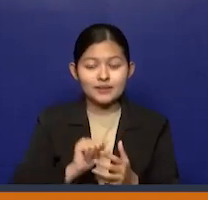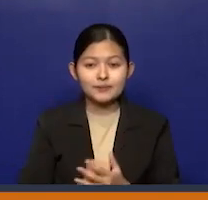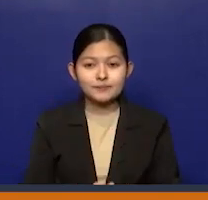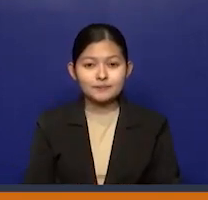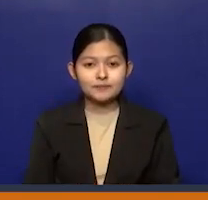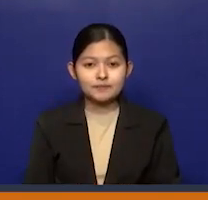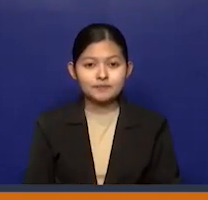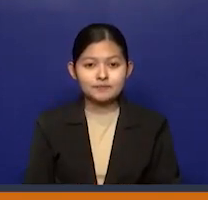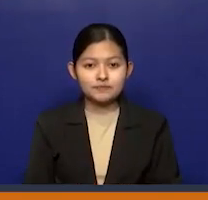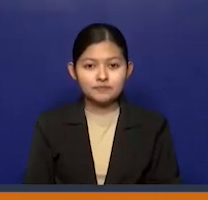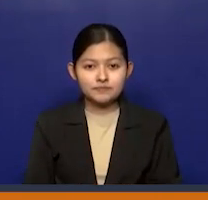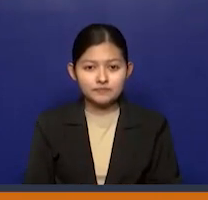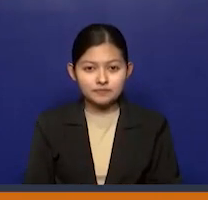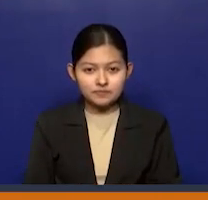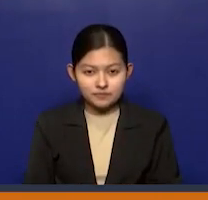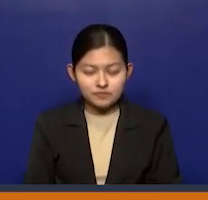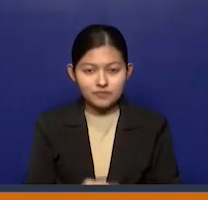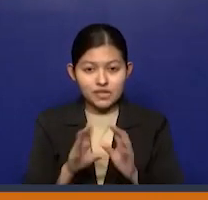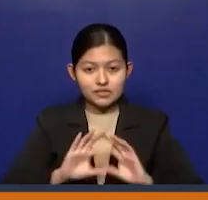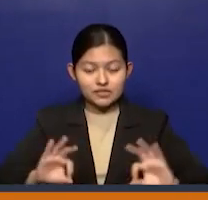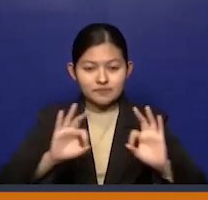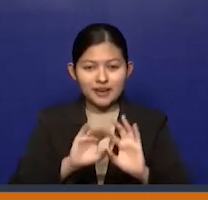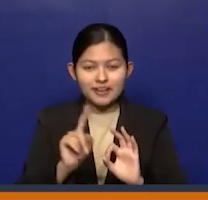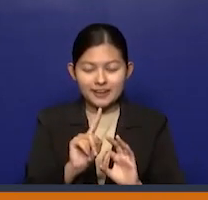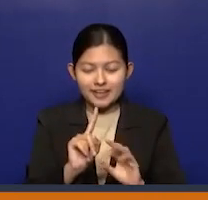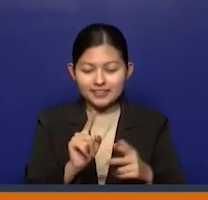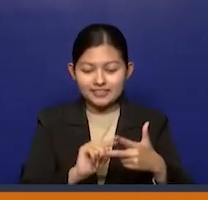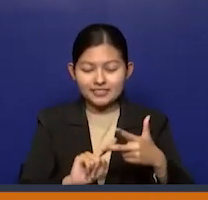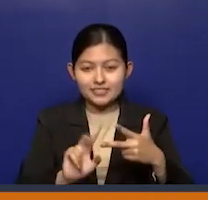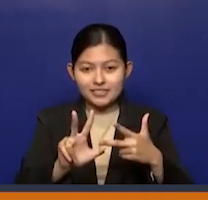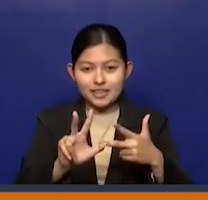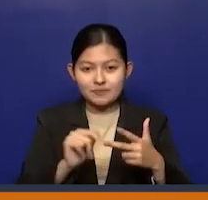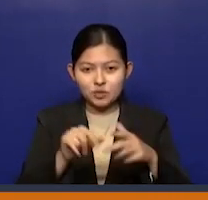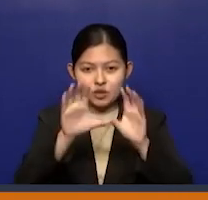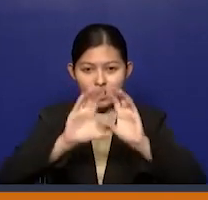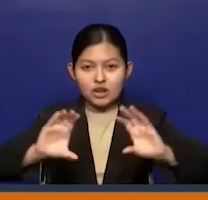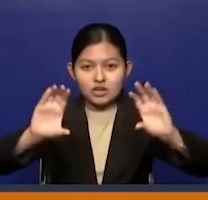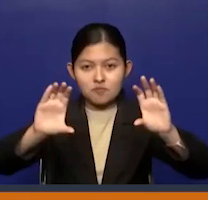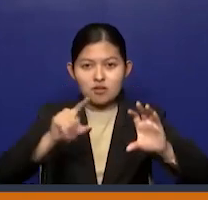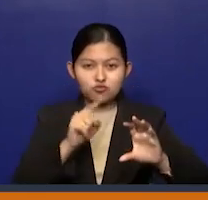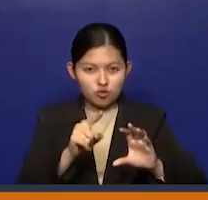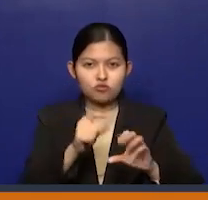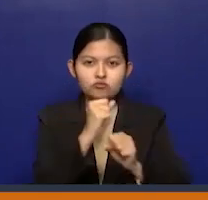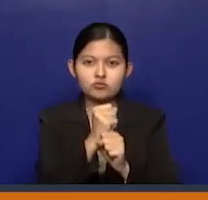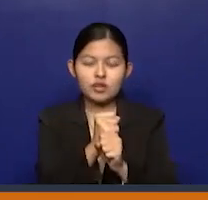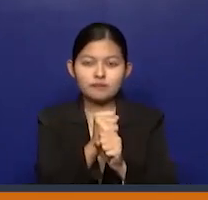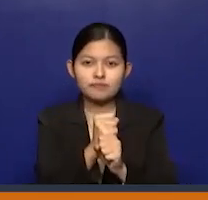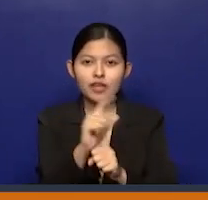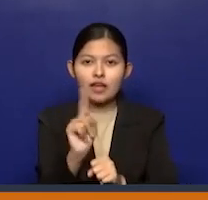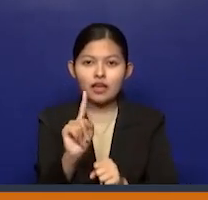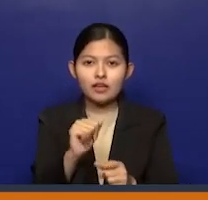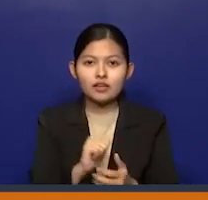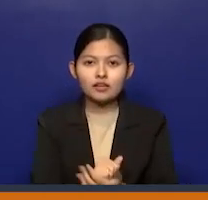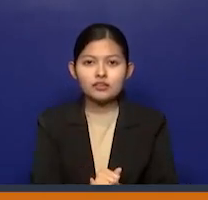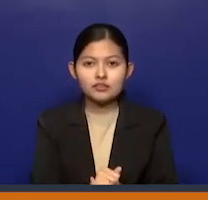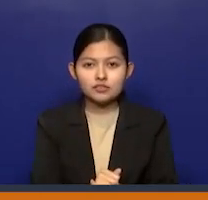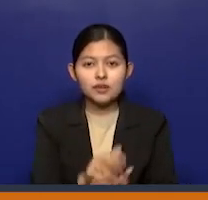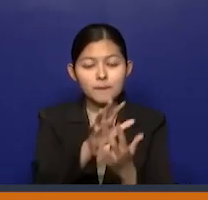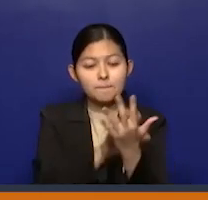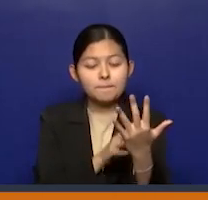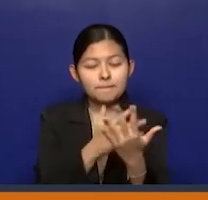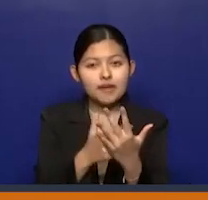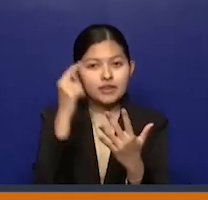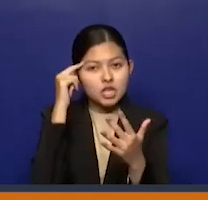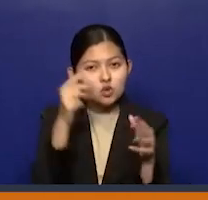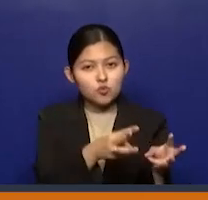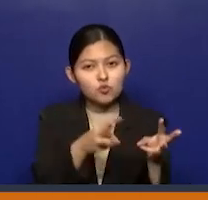เป็นอันที่สำคัญที่สุดอันหนึ่งนะครับที่รัฐบาลจะต้องทำนั่นก็คือจะมีแผนการอย่าง